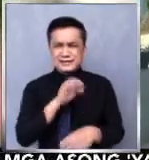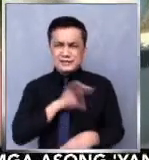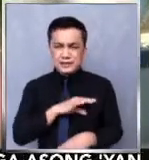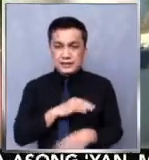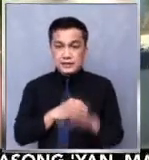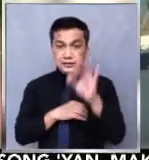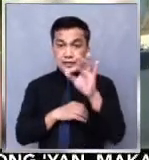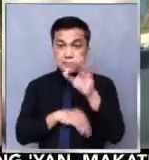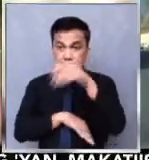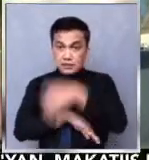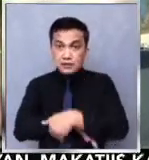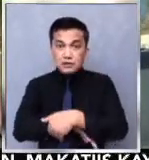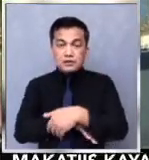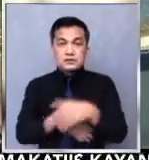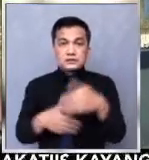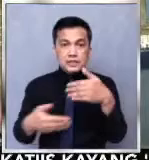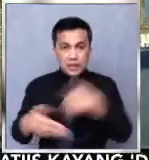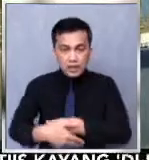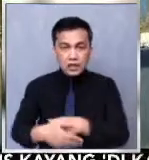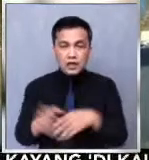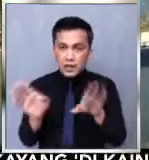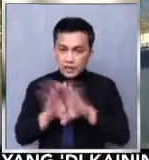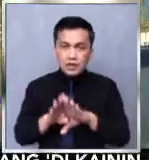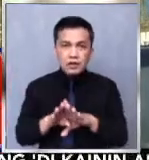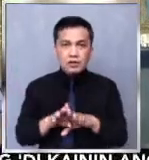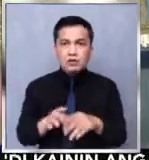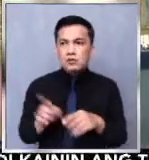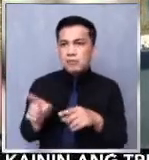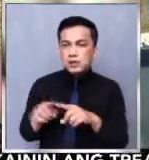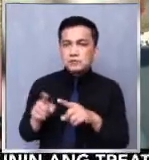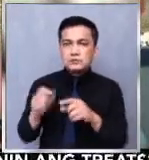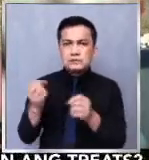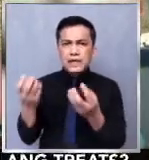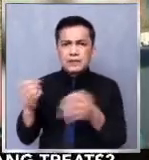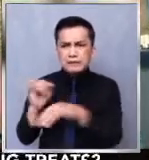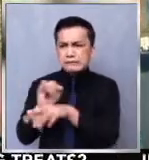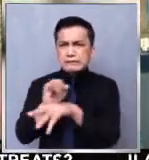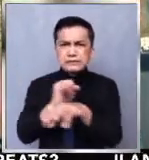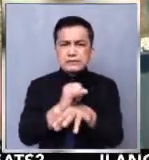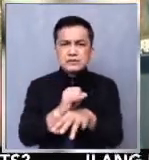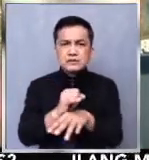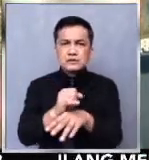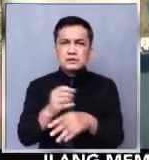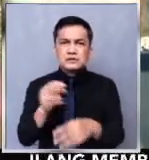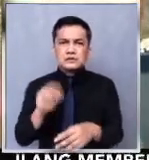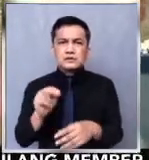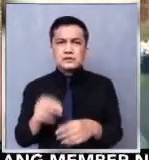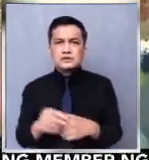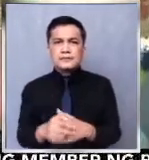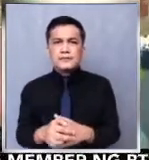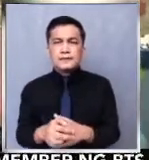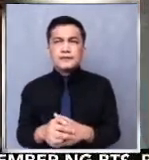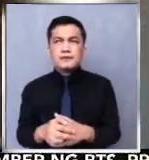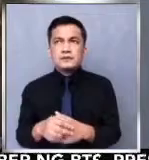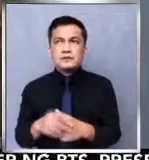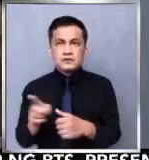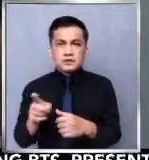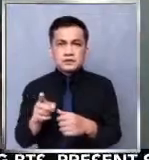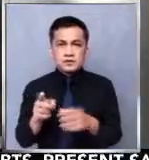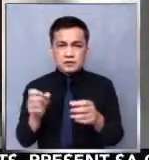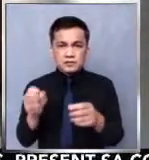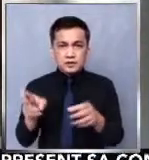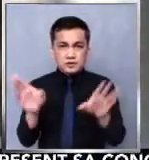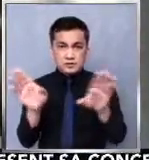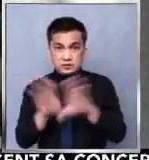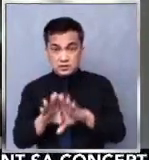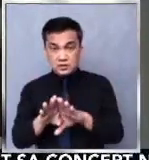Dahil sa mga alitang ngayon, ang dami nila, kailangan namin kailangan ko ipapasara agad mga bago